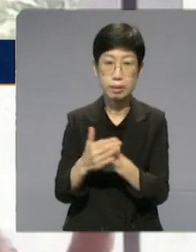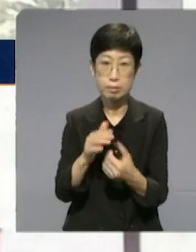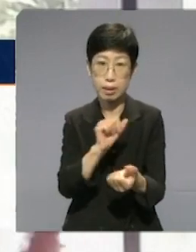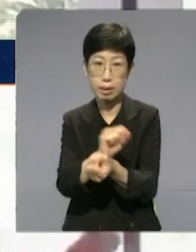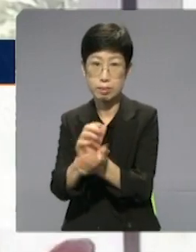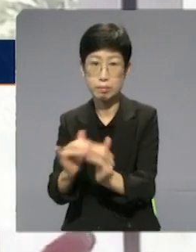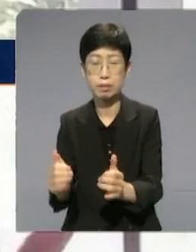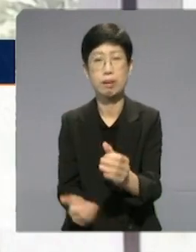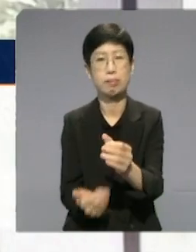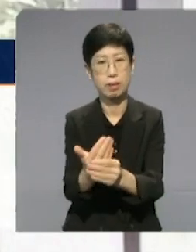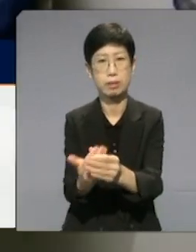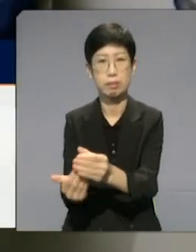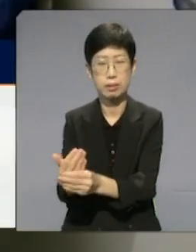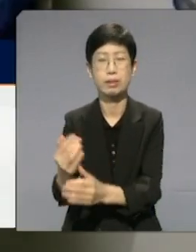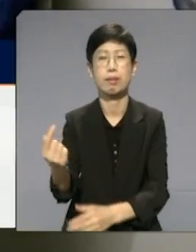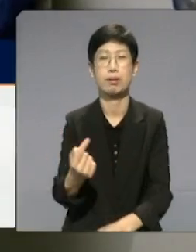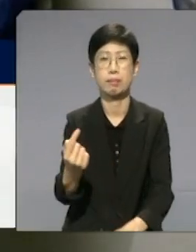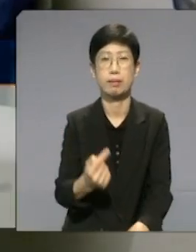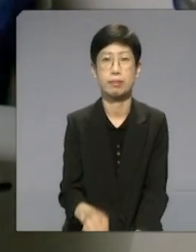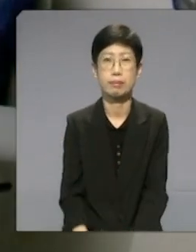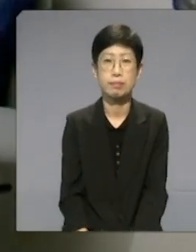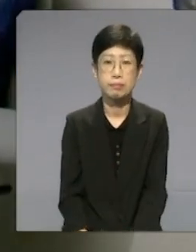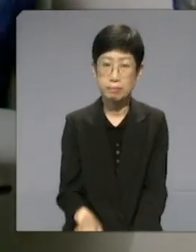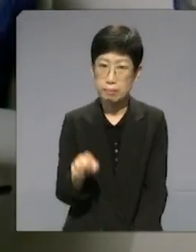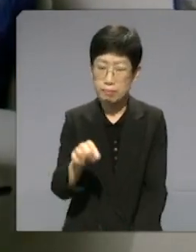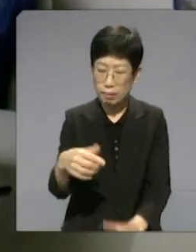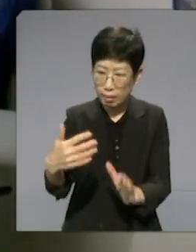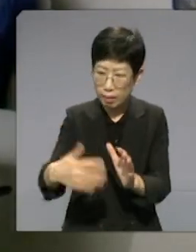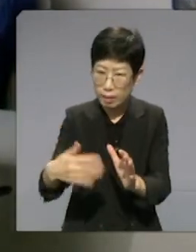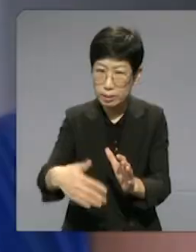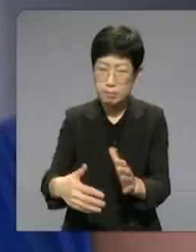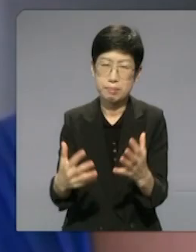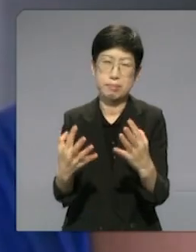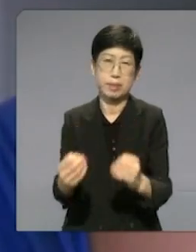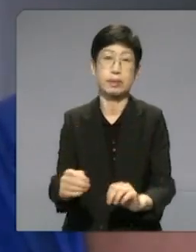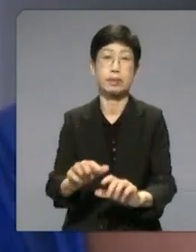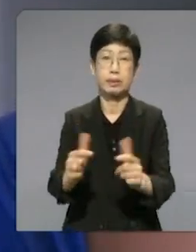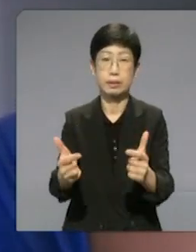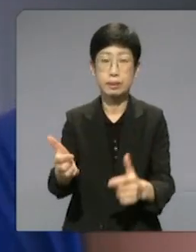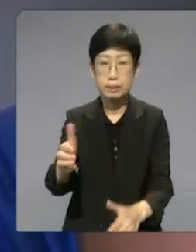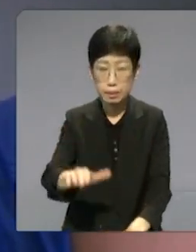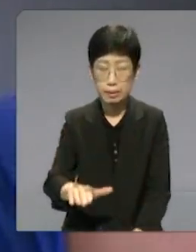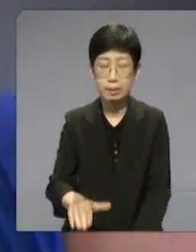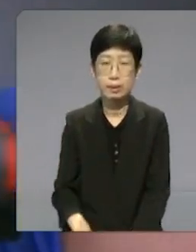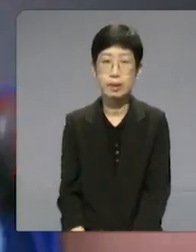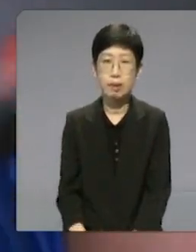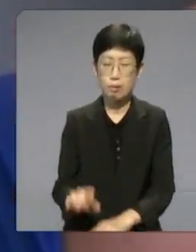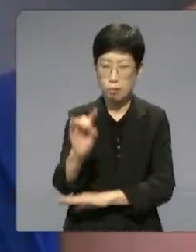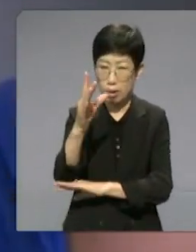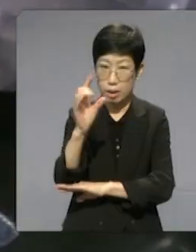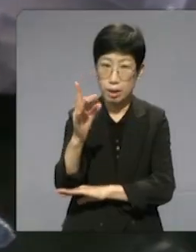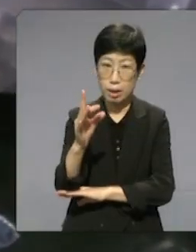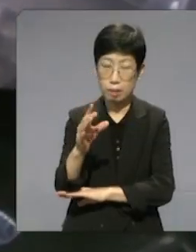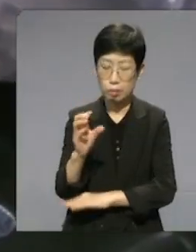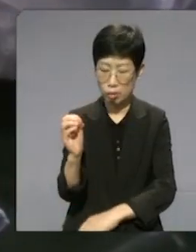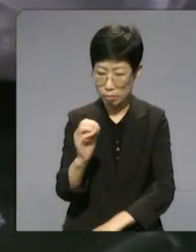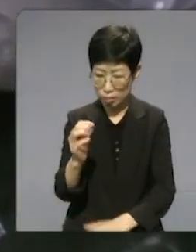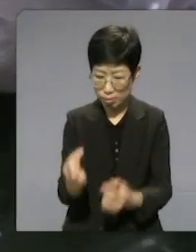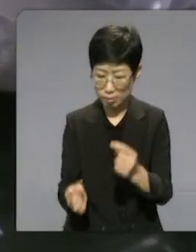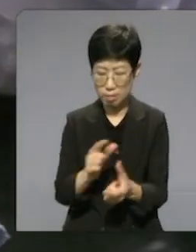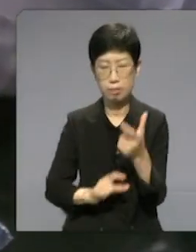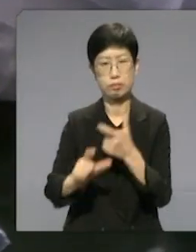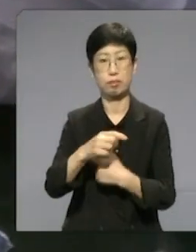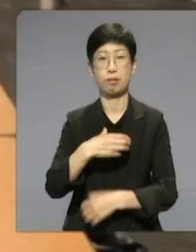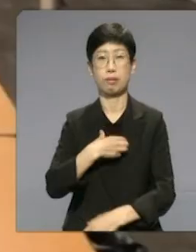people are going to get infected. 에리스가 아직 우세종으로 자리 잡은 것은 아니며 기존 변이종보다 더 위험한 것도